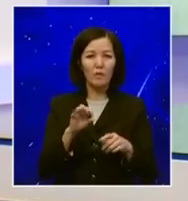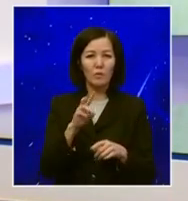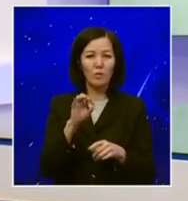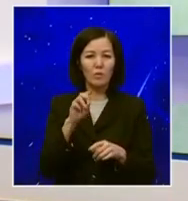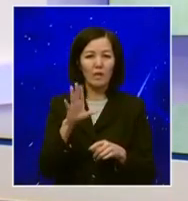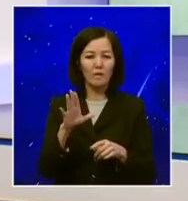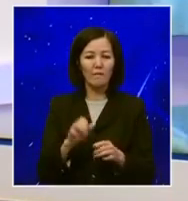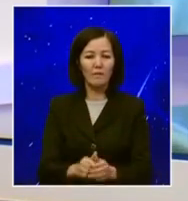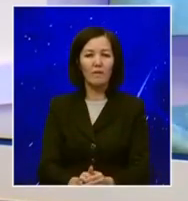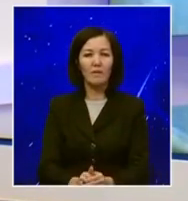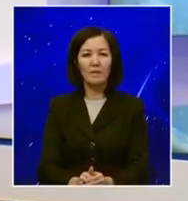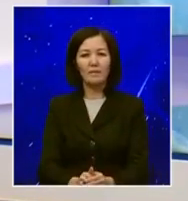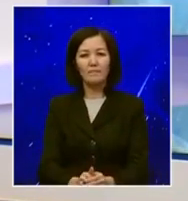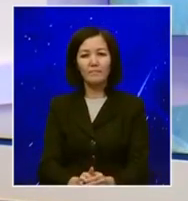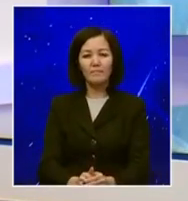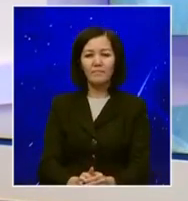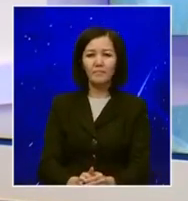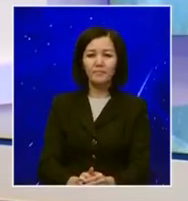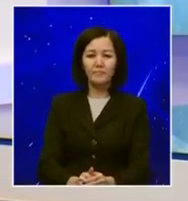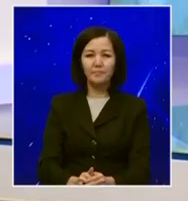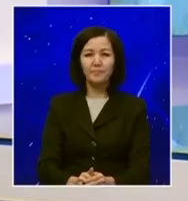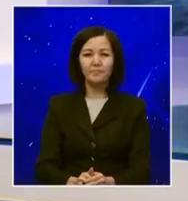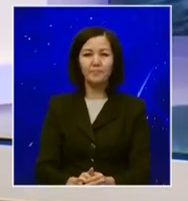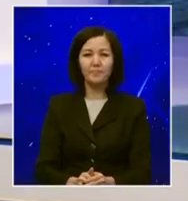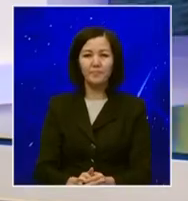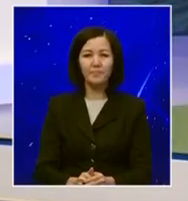торговли и интеграции Республики Казахстан Бахыт Султанов.